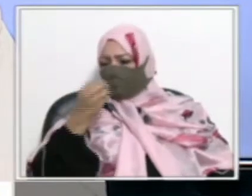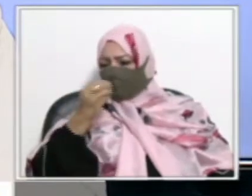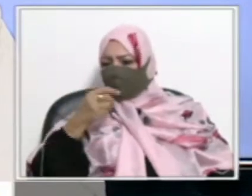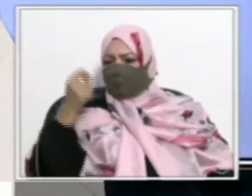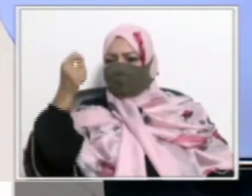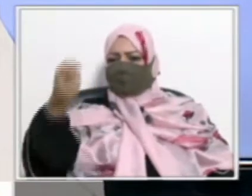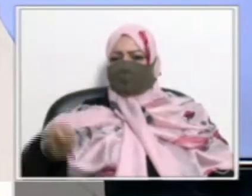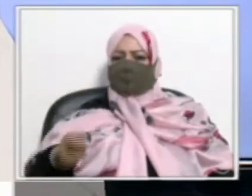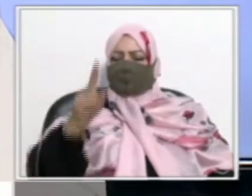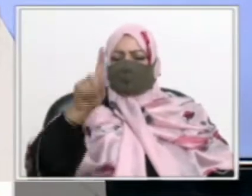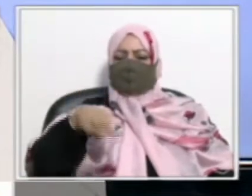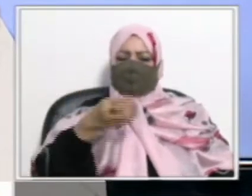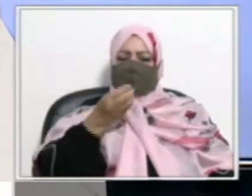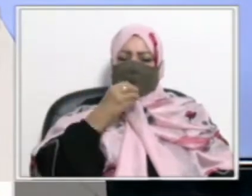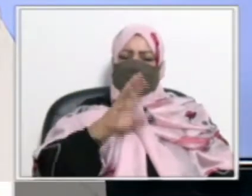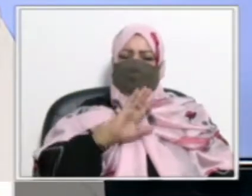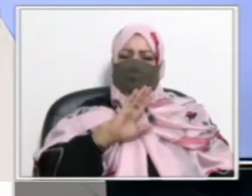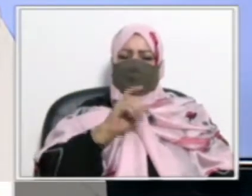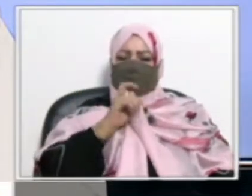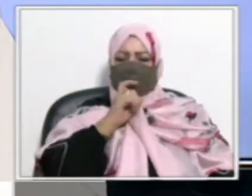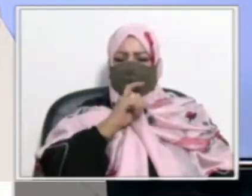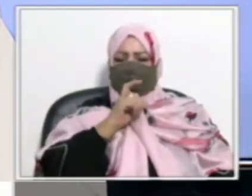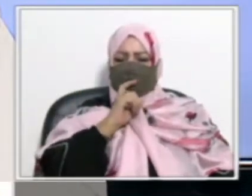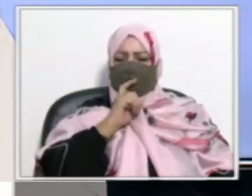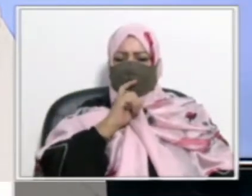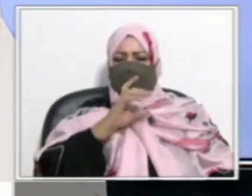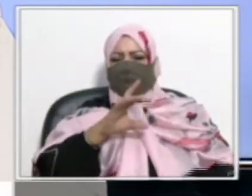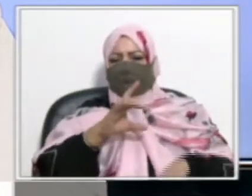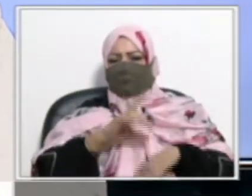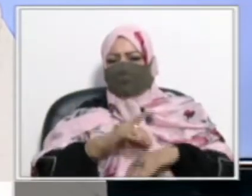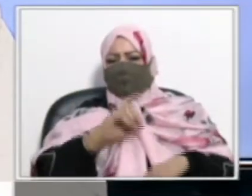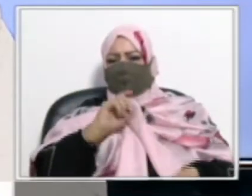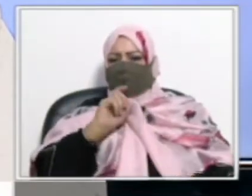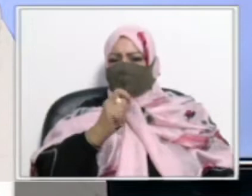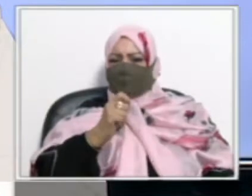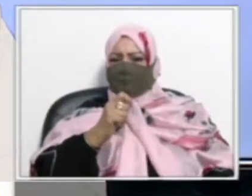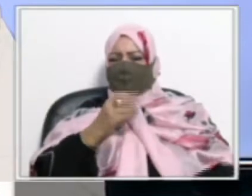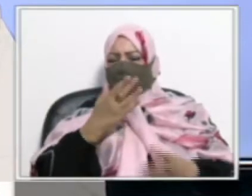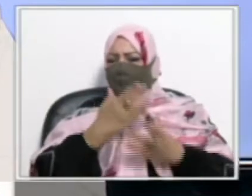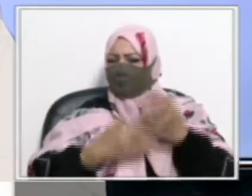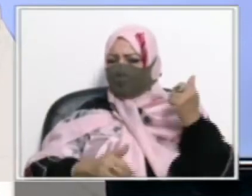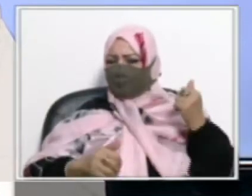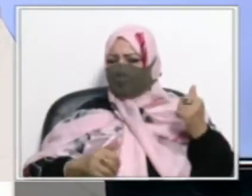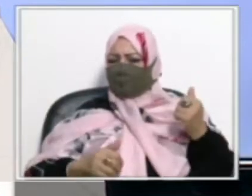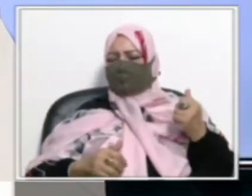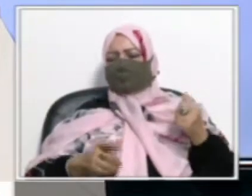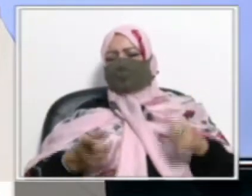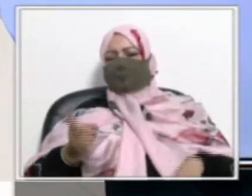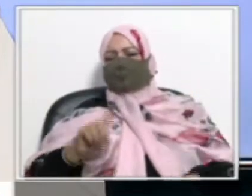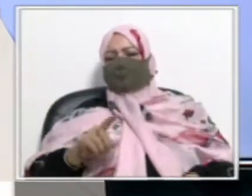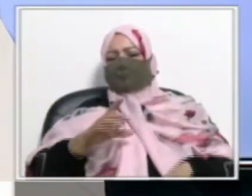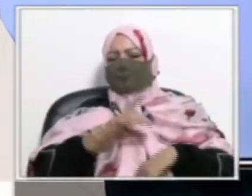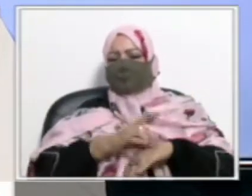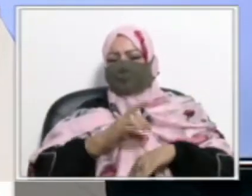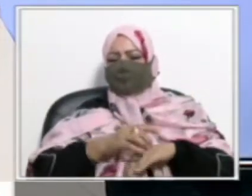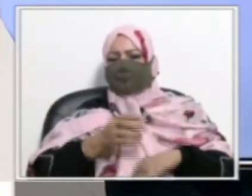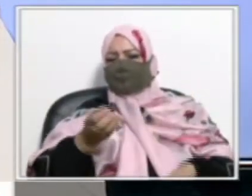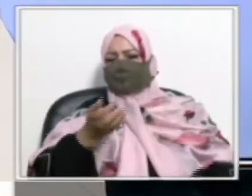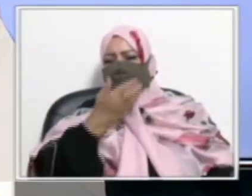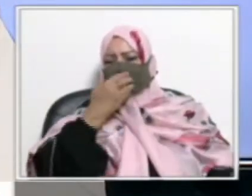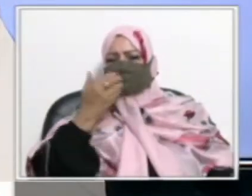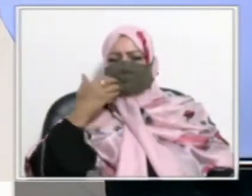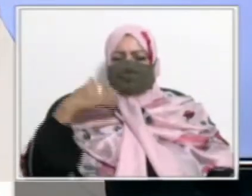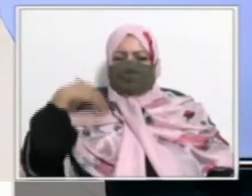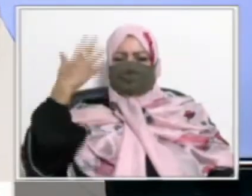شخص فأفطر ثم بعد أيام شفي، نقول له أعطي فدية؟ لا، الله عز وجل يقول فعدة